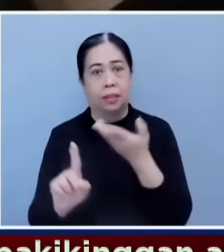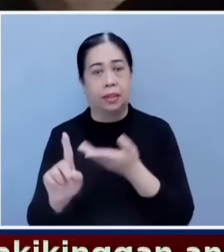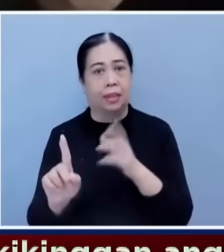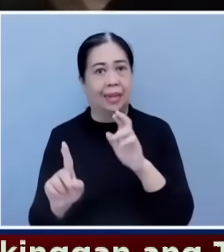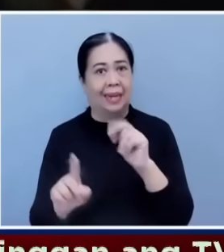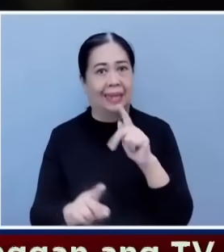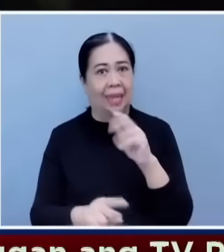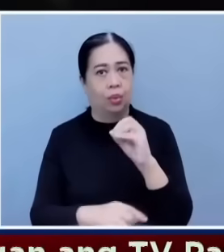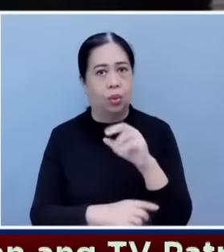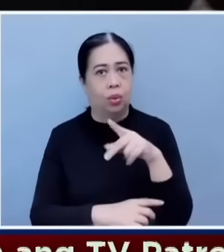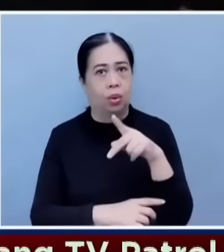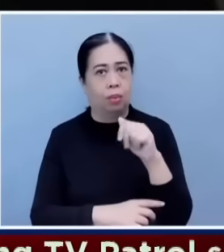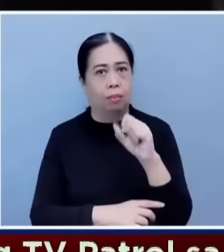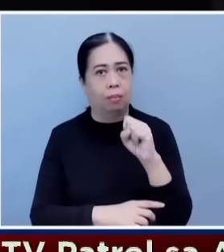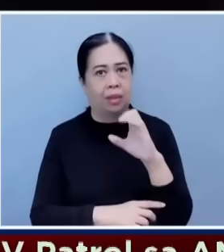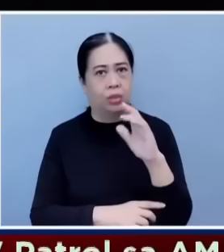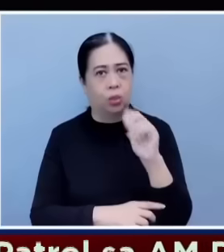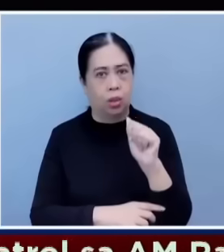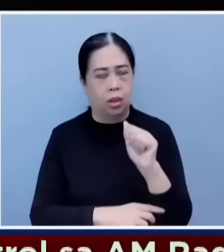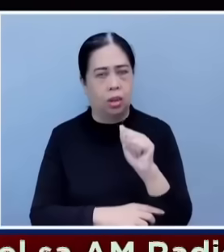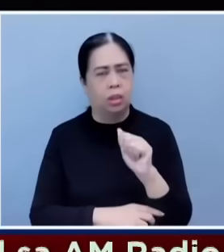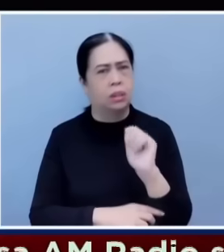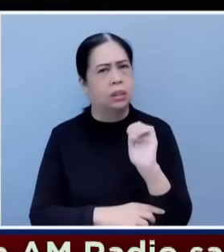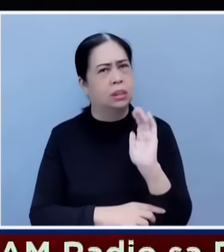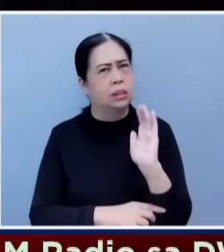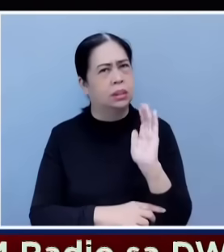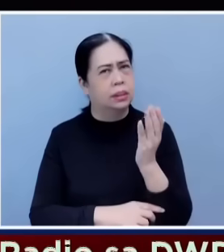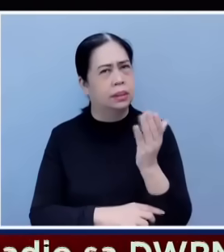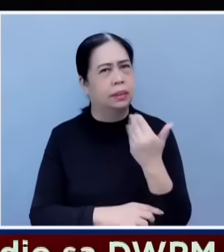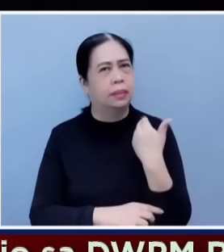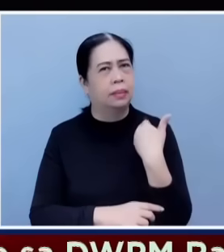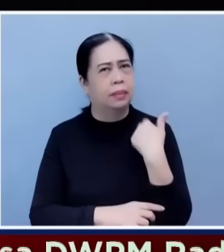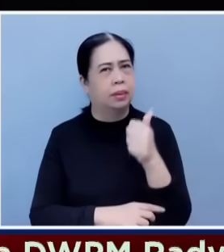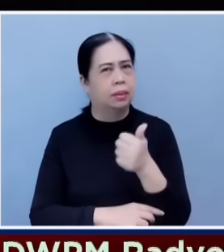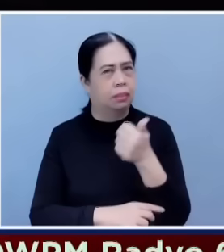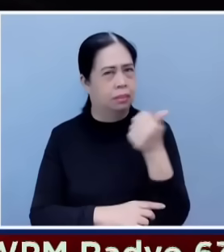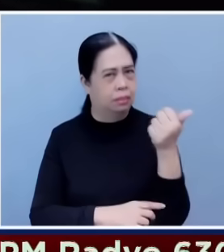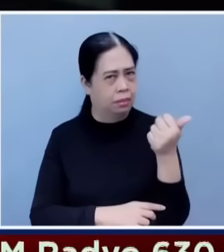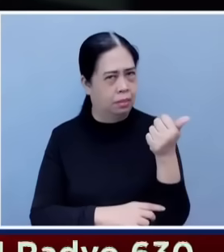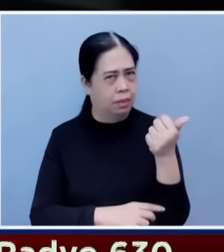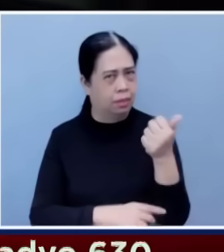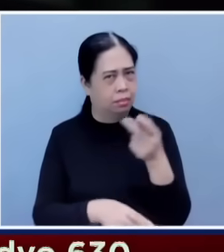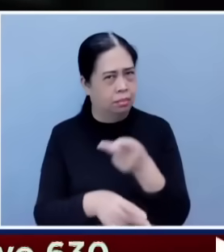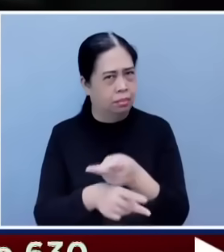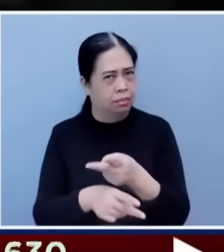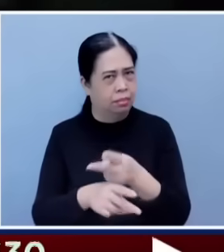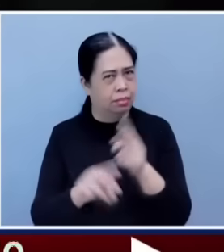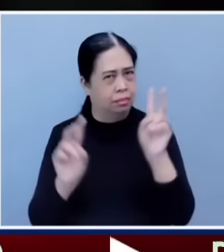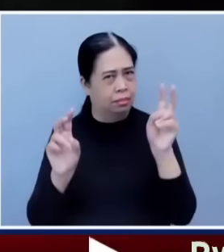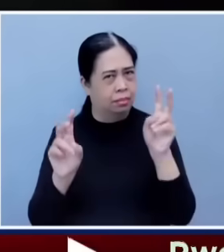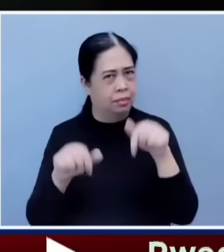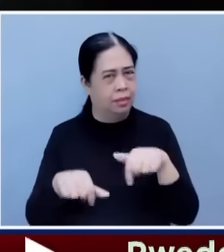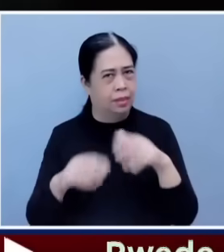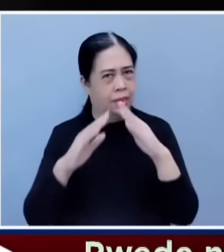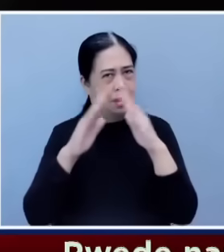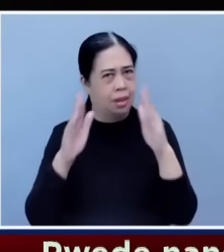Pascua o Ato, tila merong iba pang tagapagbantay sa bahay na